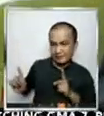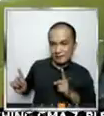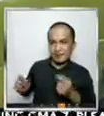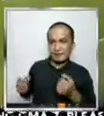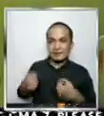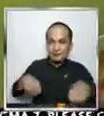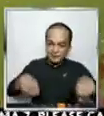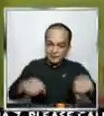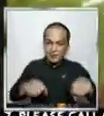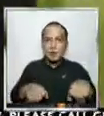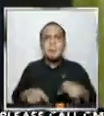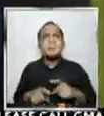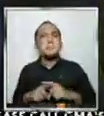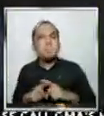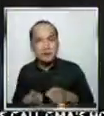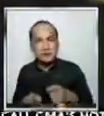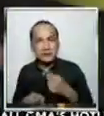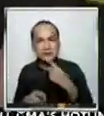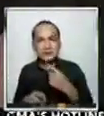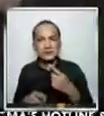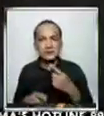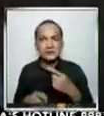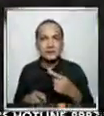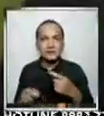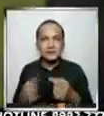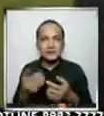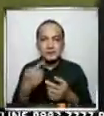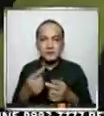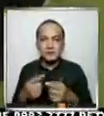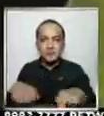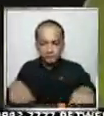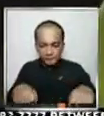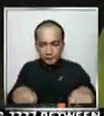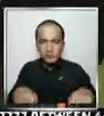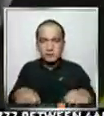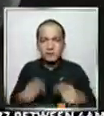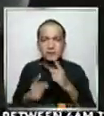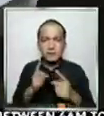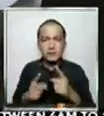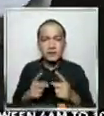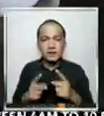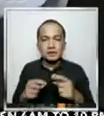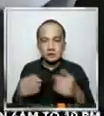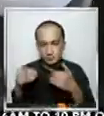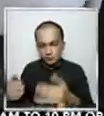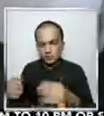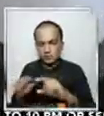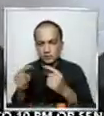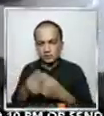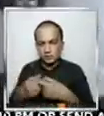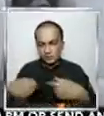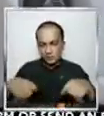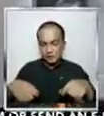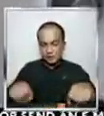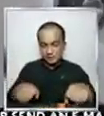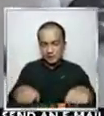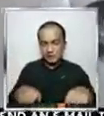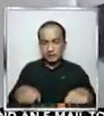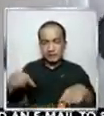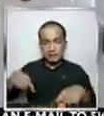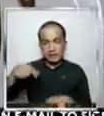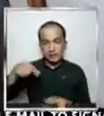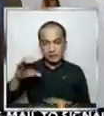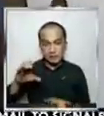kapag e-tricycle na raw ang pinag-uusapan, isinusulong daw ng mga grupo ng tricycle drivers dito nga sa Quezon City na kung